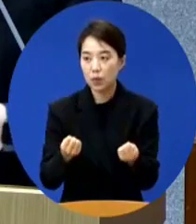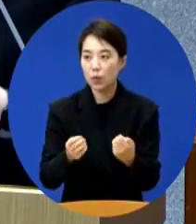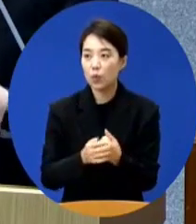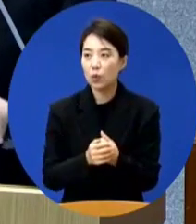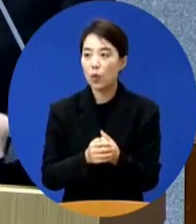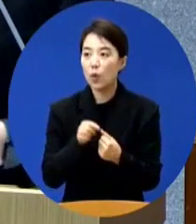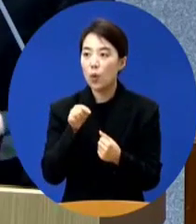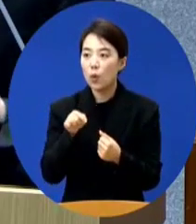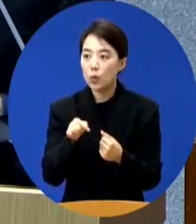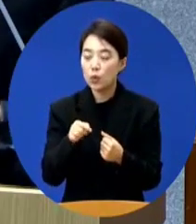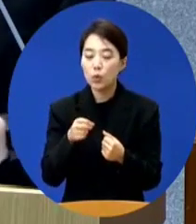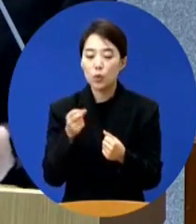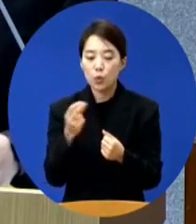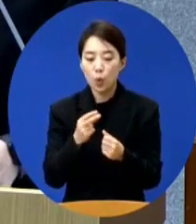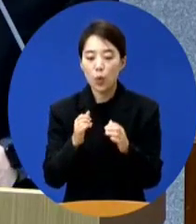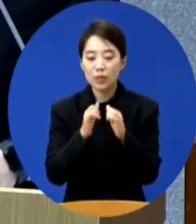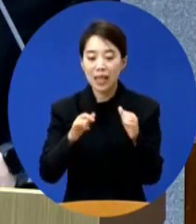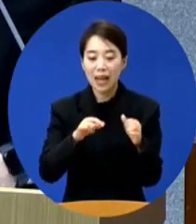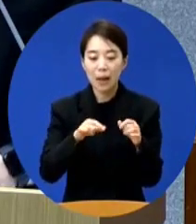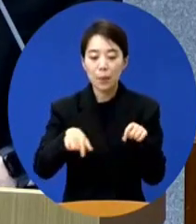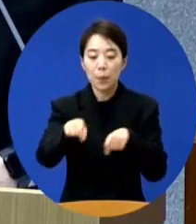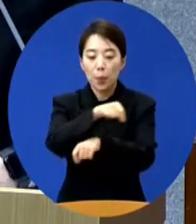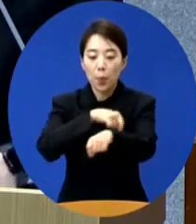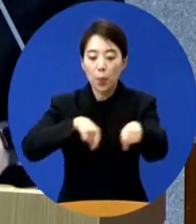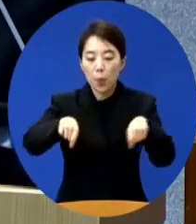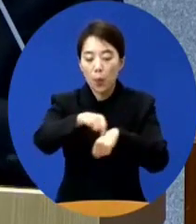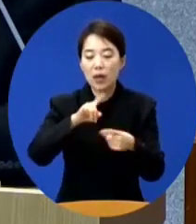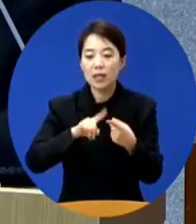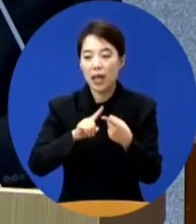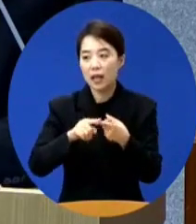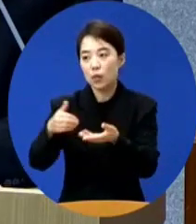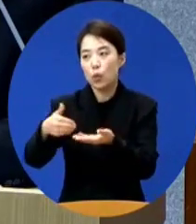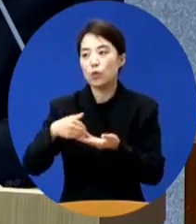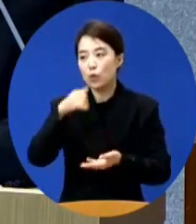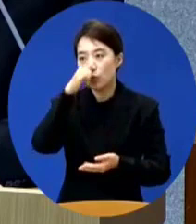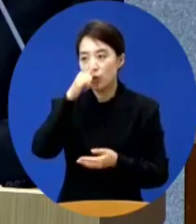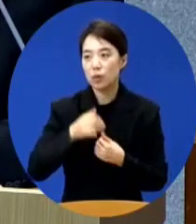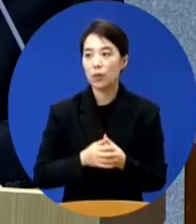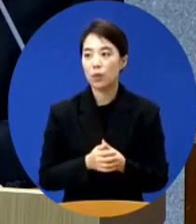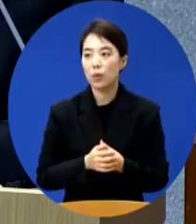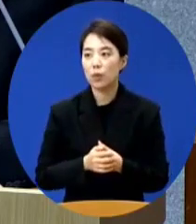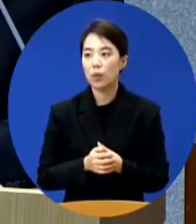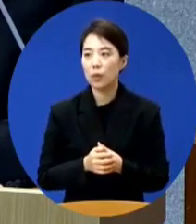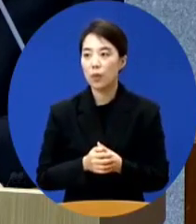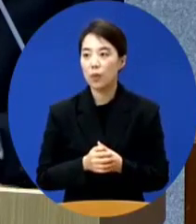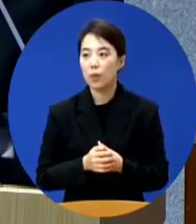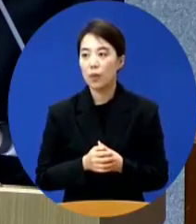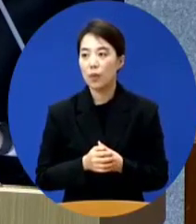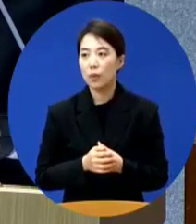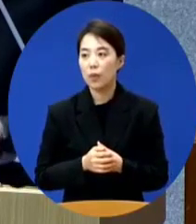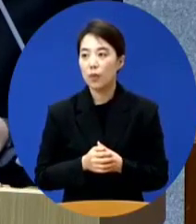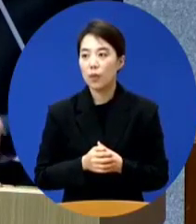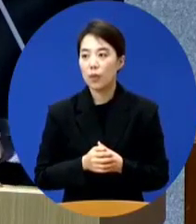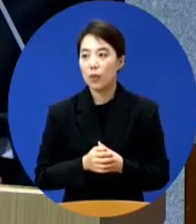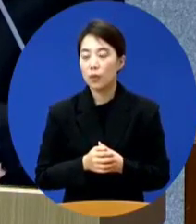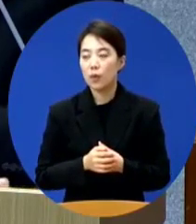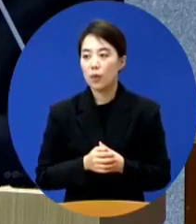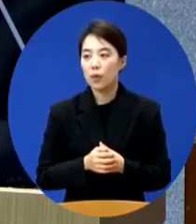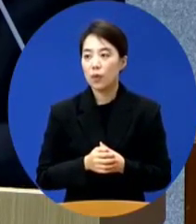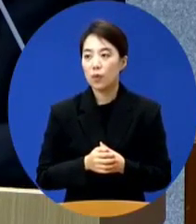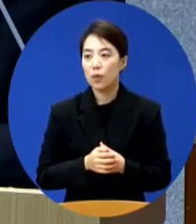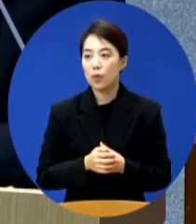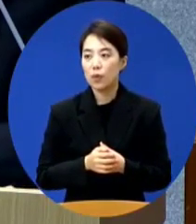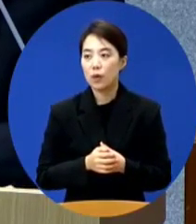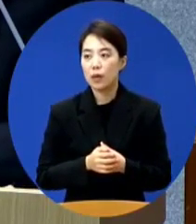이제 순환 인사에 대한 요청도 많았고, 또이 이제 두 개로, 예를